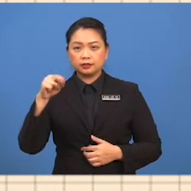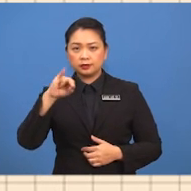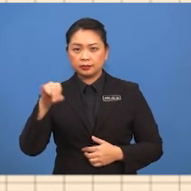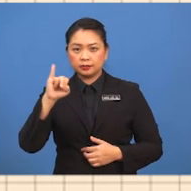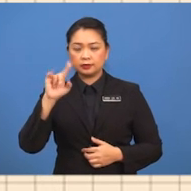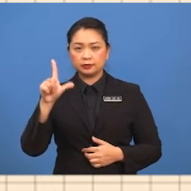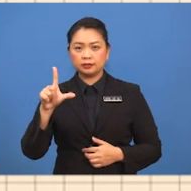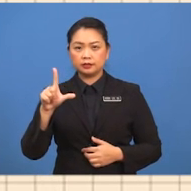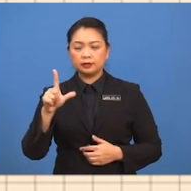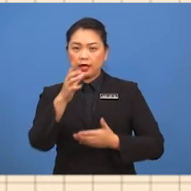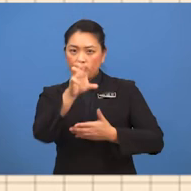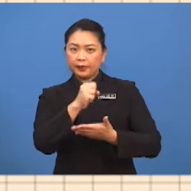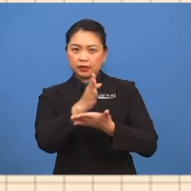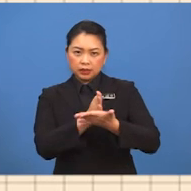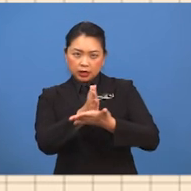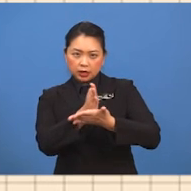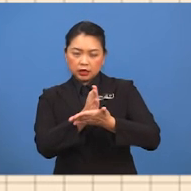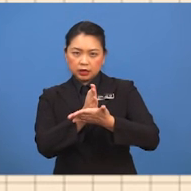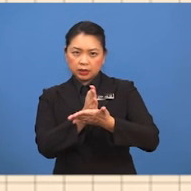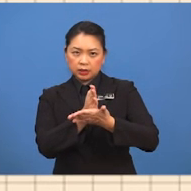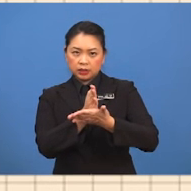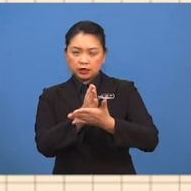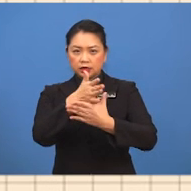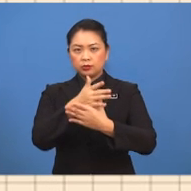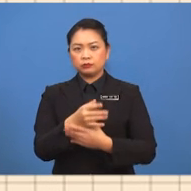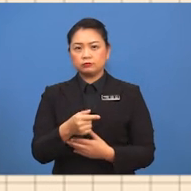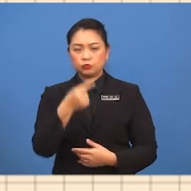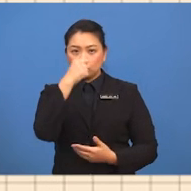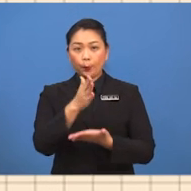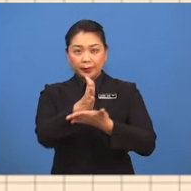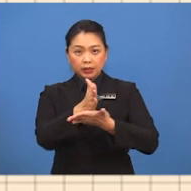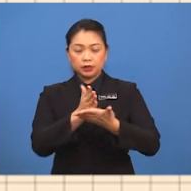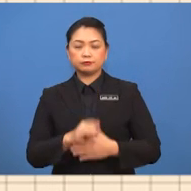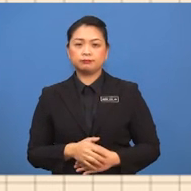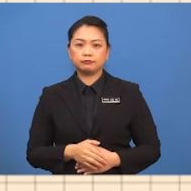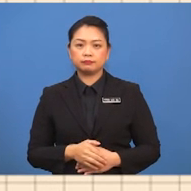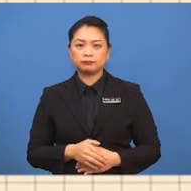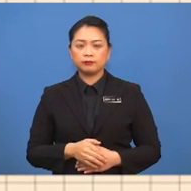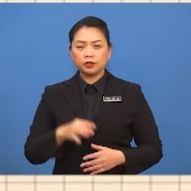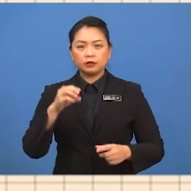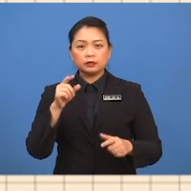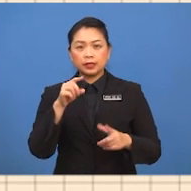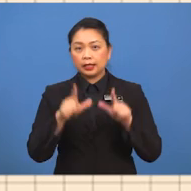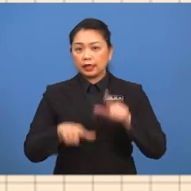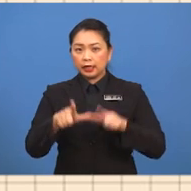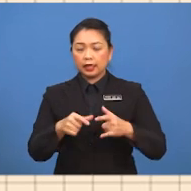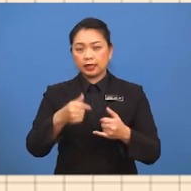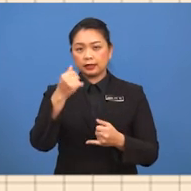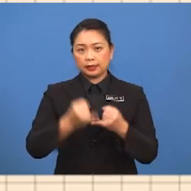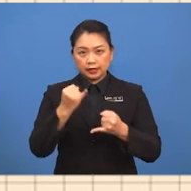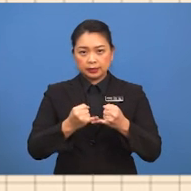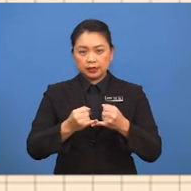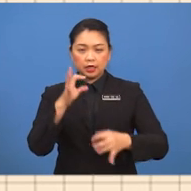ambil nilai data di tengah-tengah sebagai median. Dan langkah terakhir,